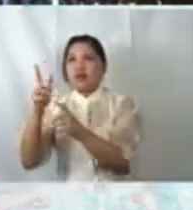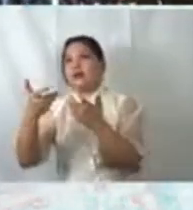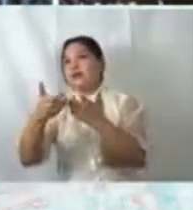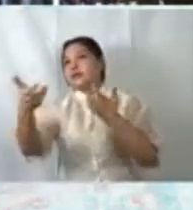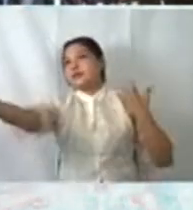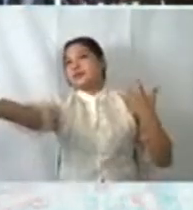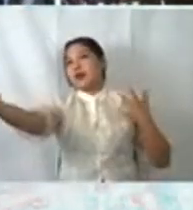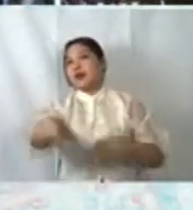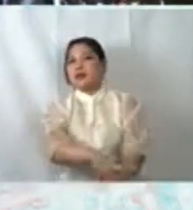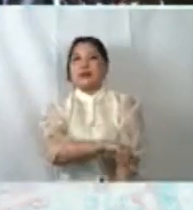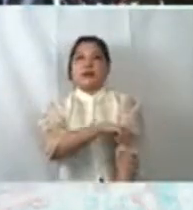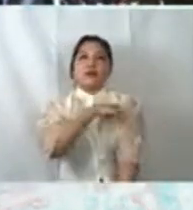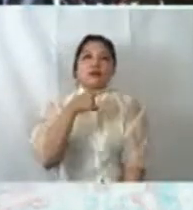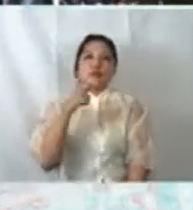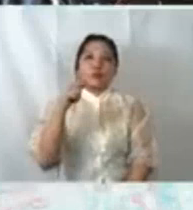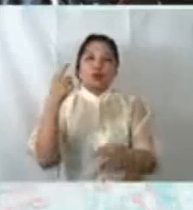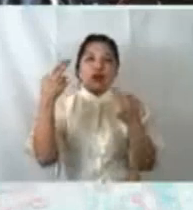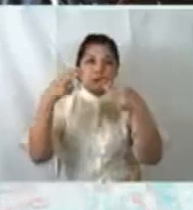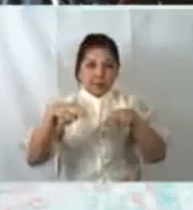13. So habang nangyayari yan,